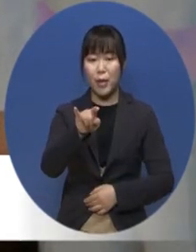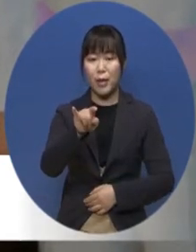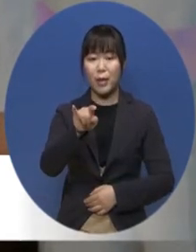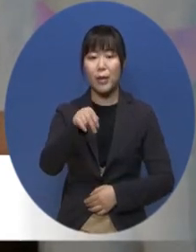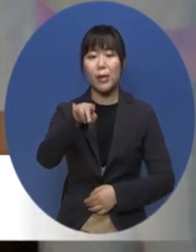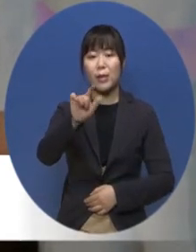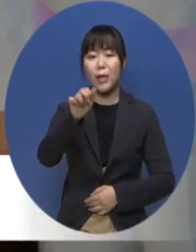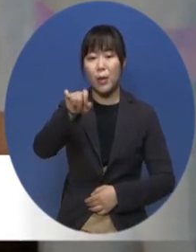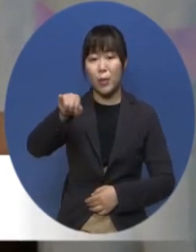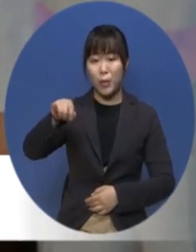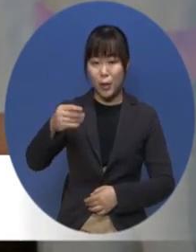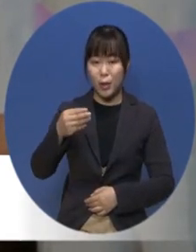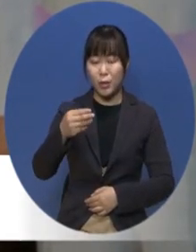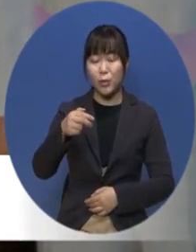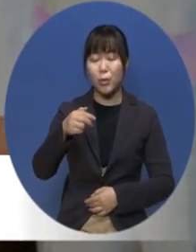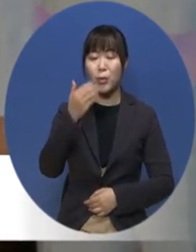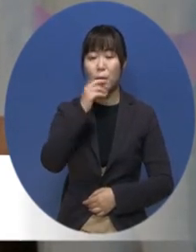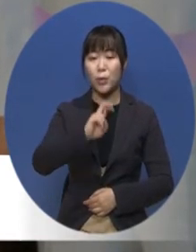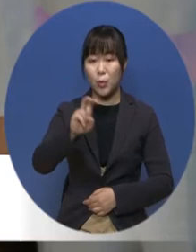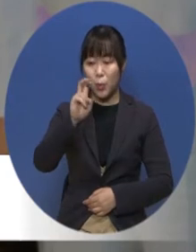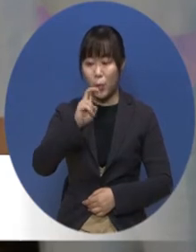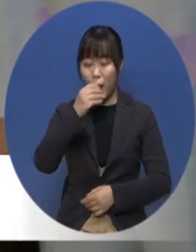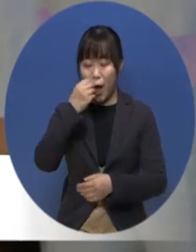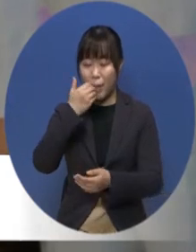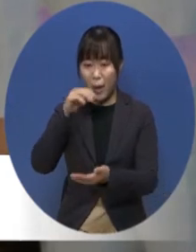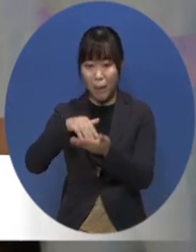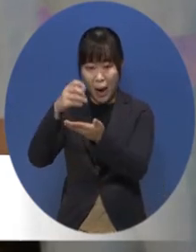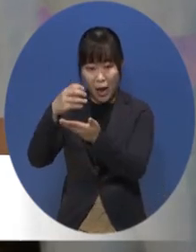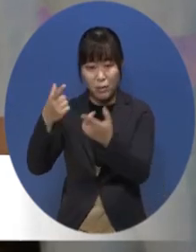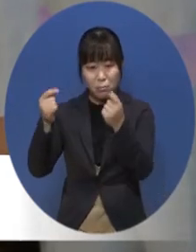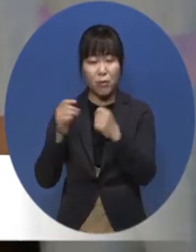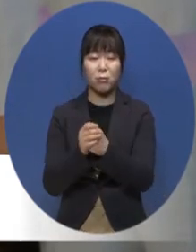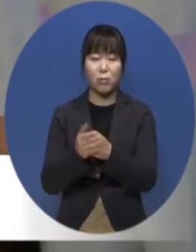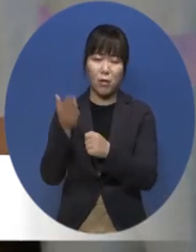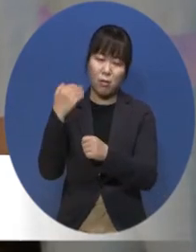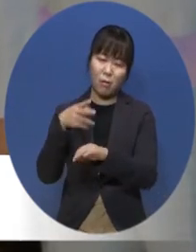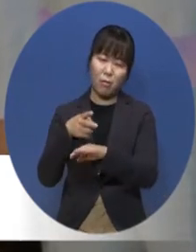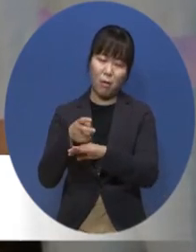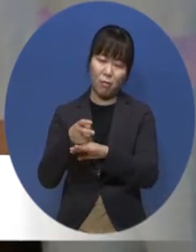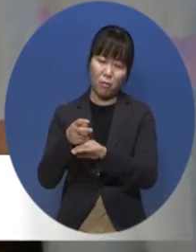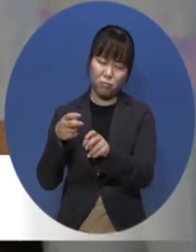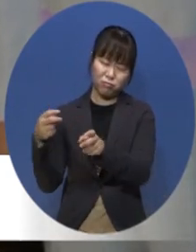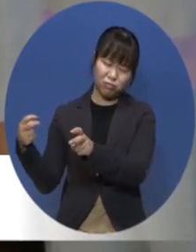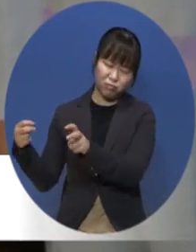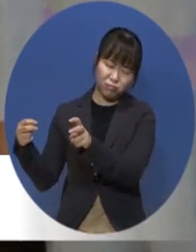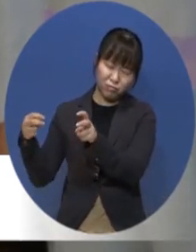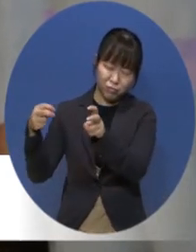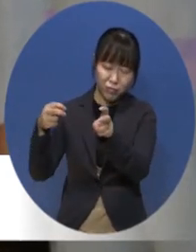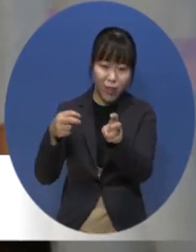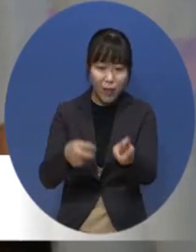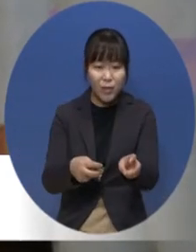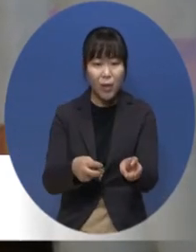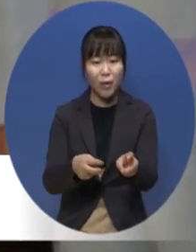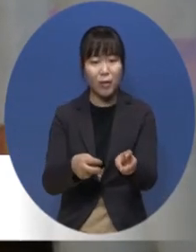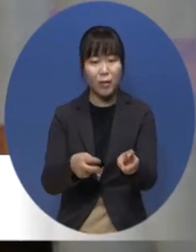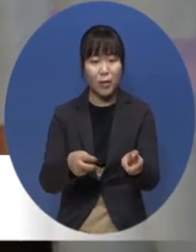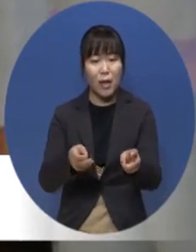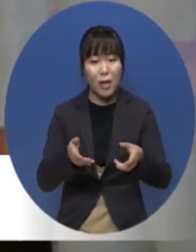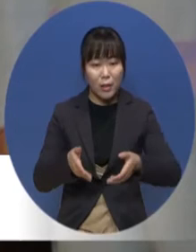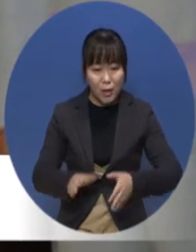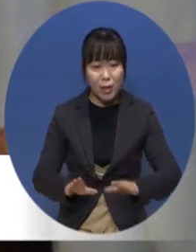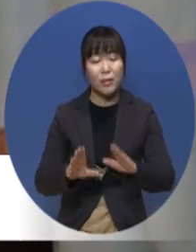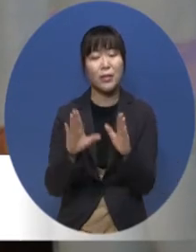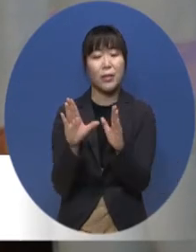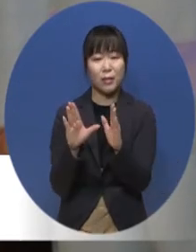두메산골이라는 노래비를 세워놓고 옛날에는 버스가 몇십 대씩 와서 같이 동참해서